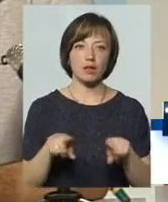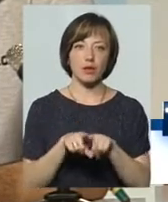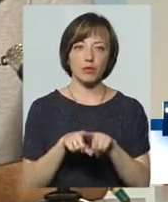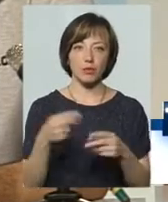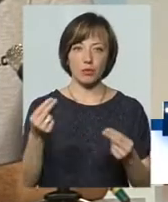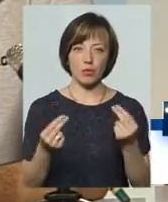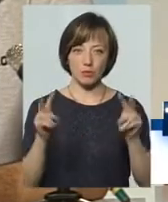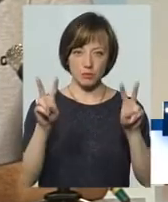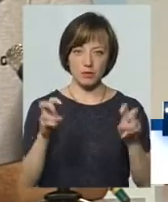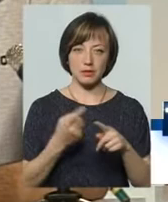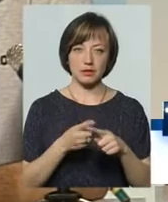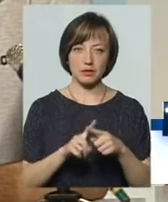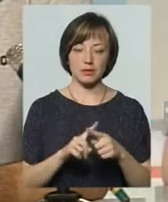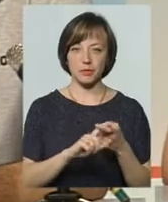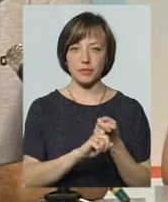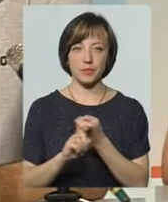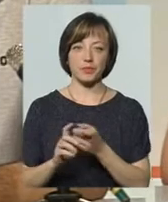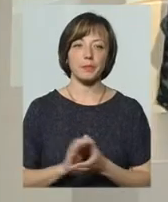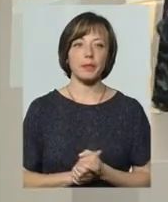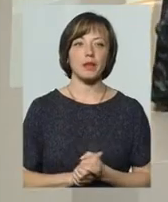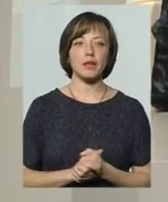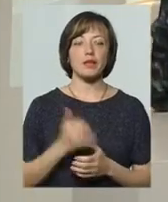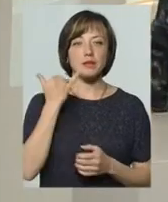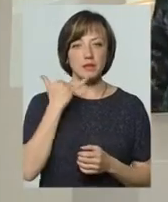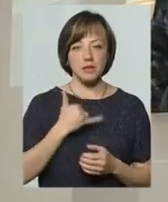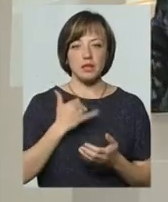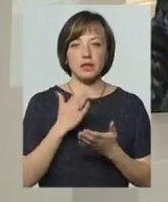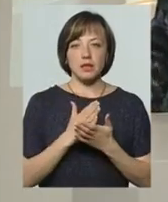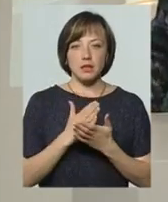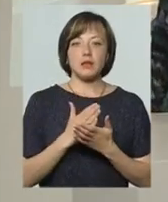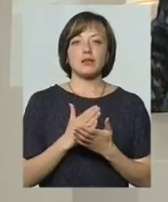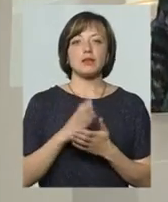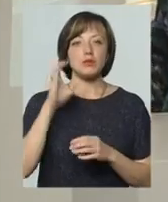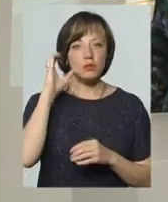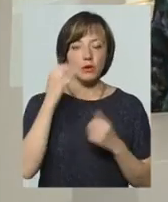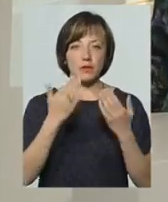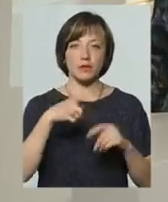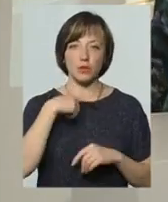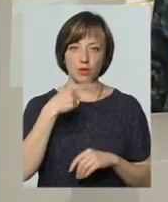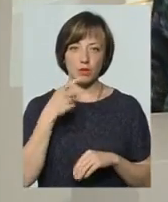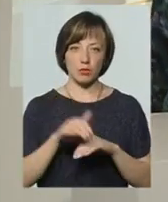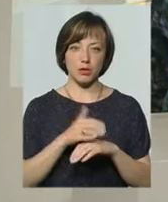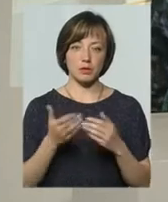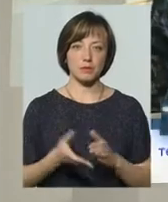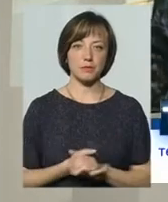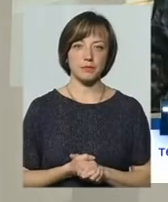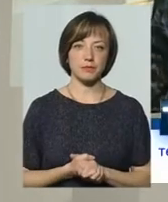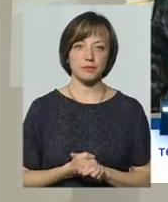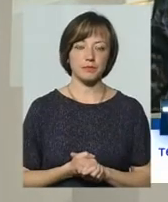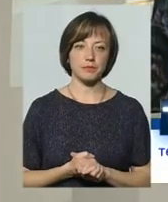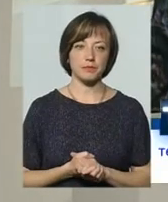яка також стосувалася цієї тематики. Власне, про дебати поговоримо згодом. Насамперед дзвінки 61-90-60. Слухаємо вас. Говоріть, будь ласка.